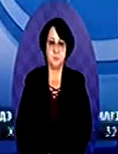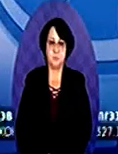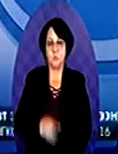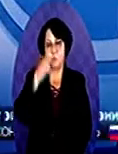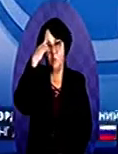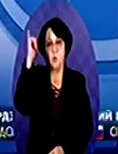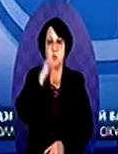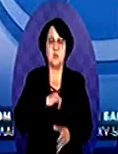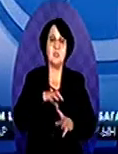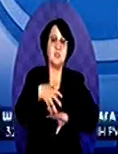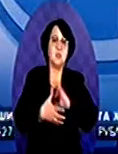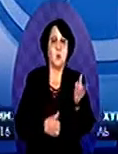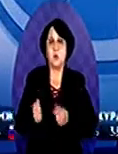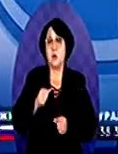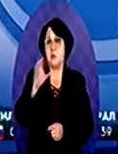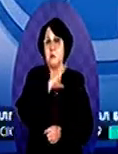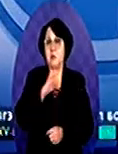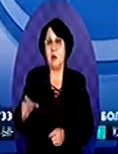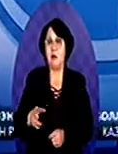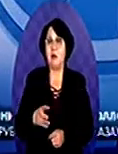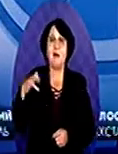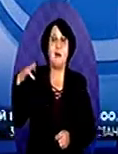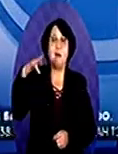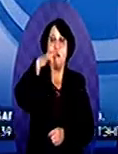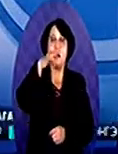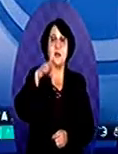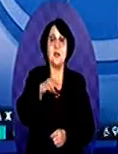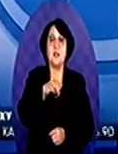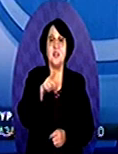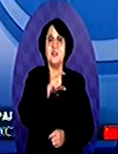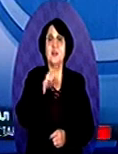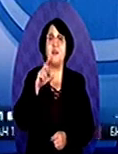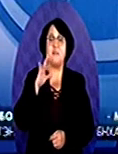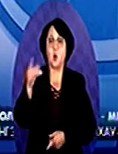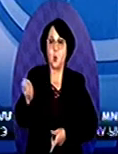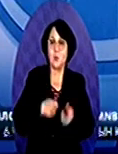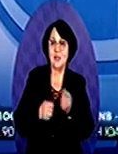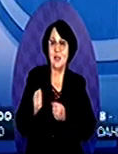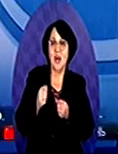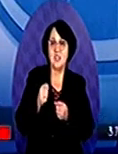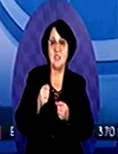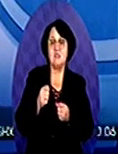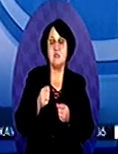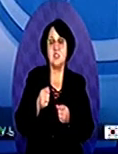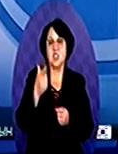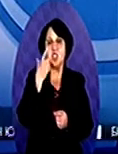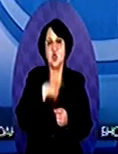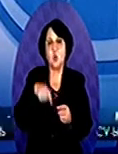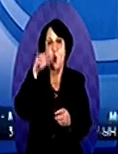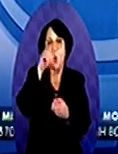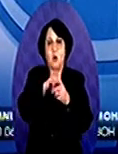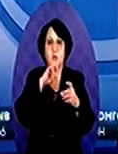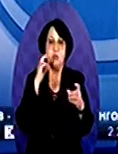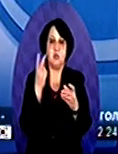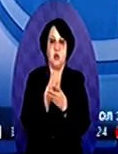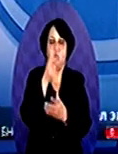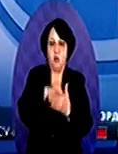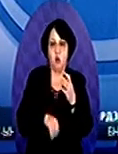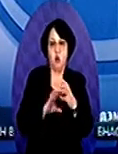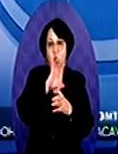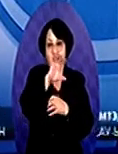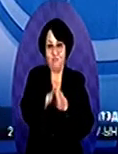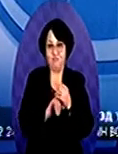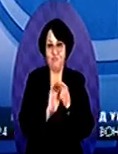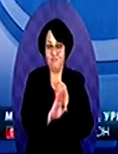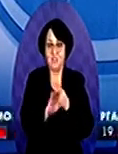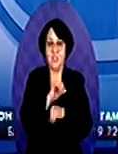Манай улс Дэлхийн худалдааны байгууллагын агаарын тээврийн худалдааны хэлэлцээрд нэгдэн орохыг парламент зөвшөөрлөө. Тухайн хэлэлцээрд нэгдсэнээр иргэний агаарын тээврийн салбарыг